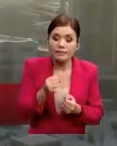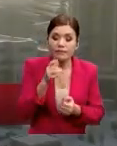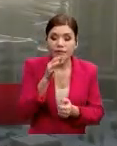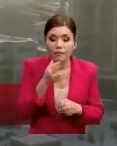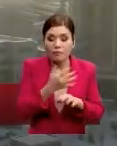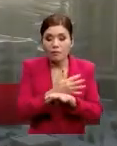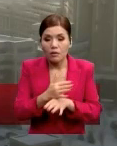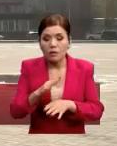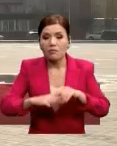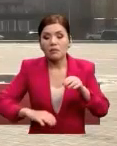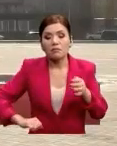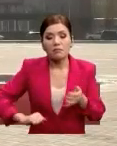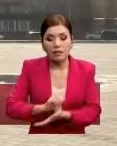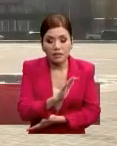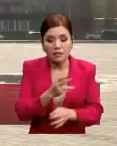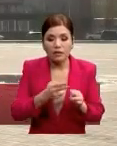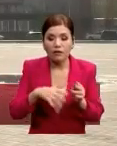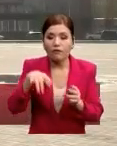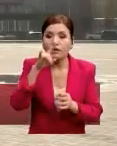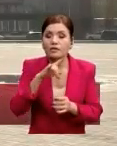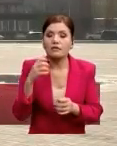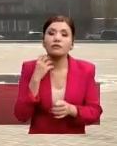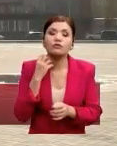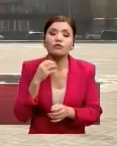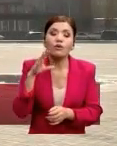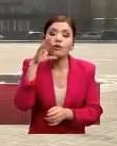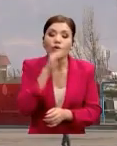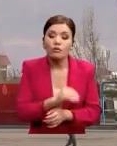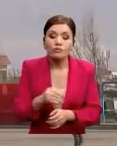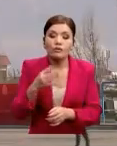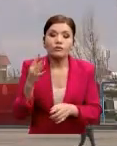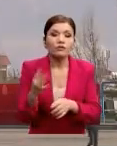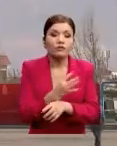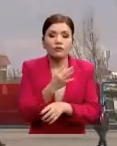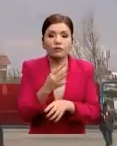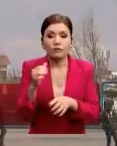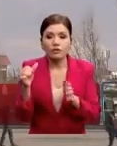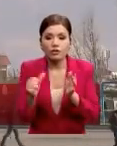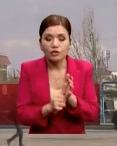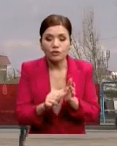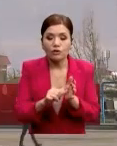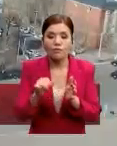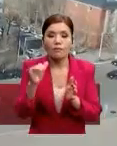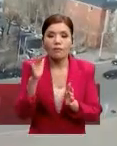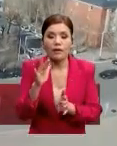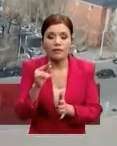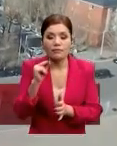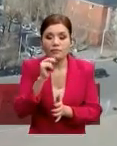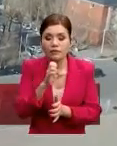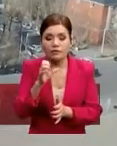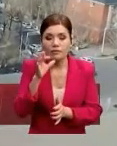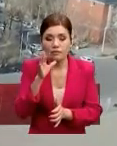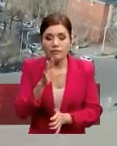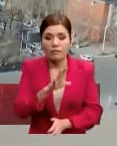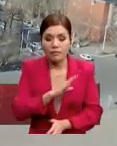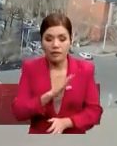этой практики отказались. Кызылординская область и вовсе успела побывать в 4-м, потом в 6-м, затем в 5-м часовом поясе.